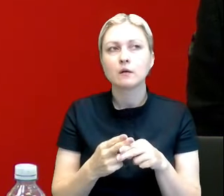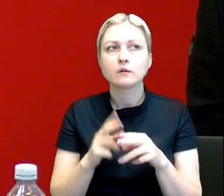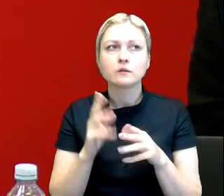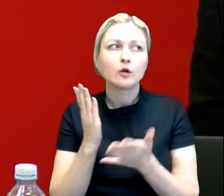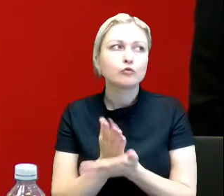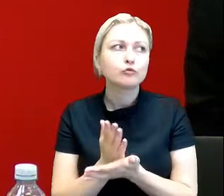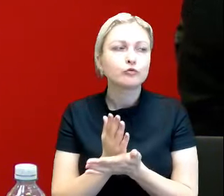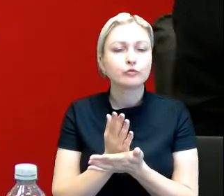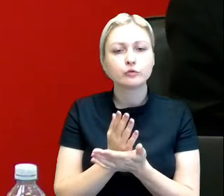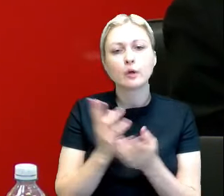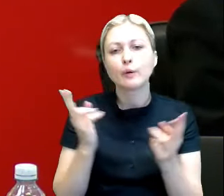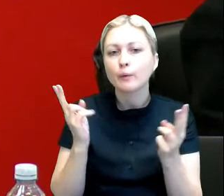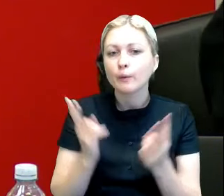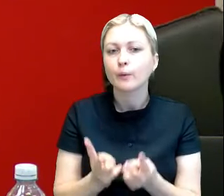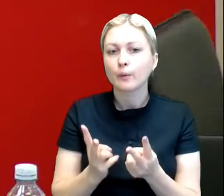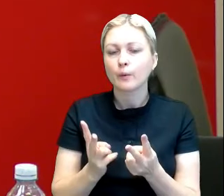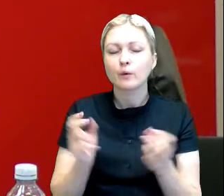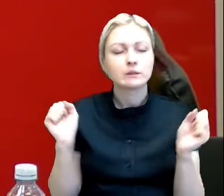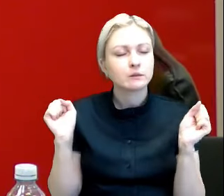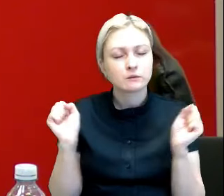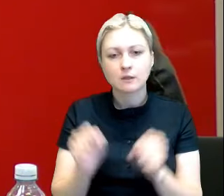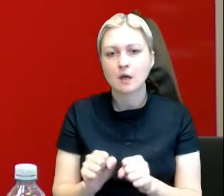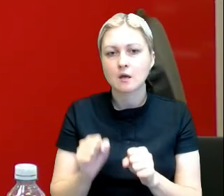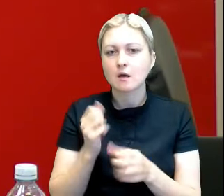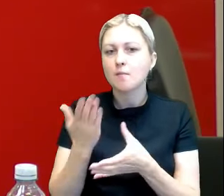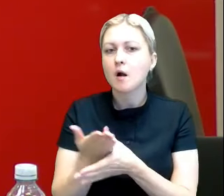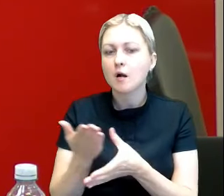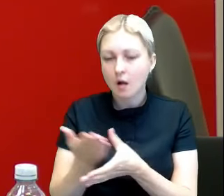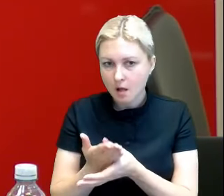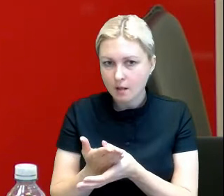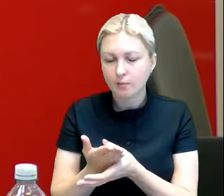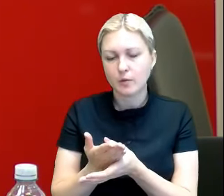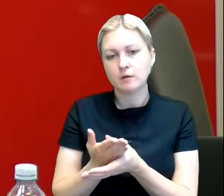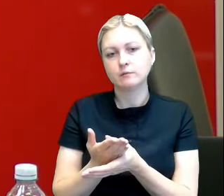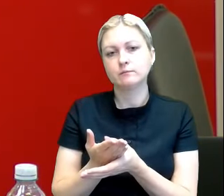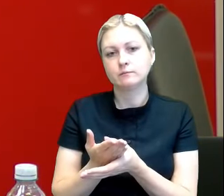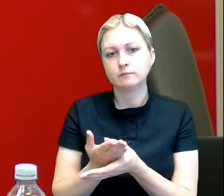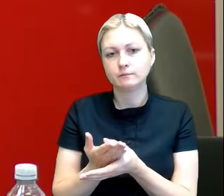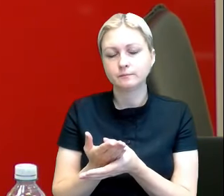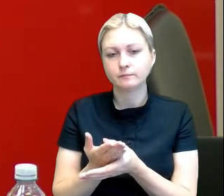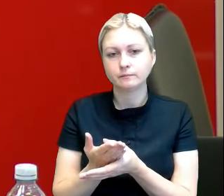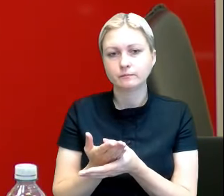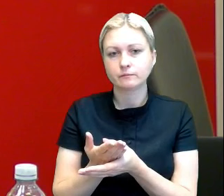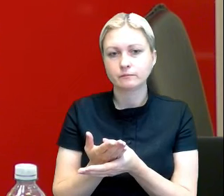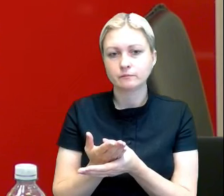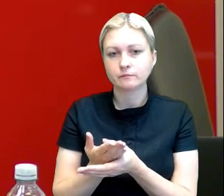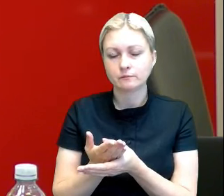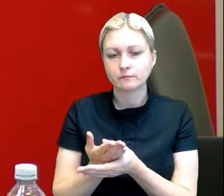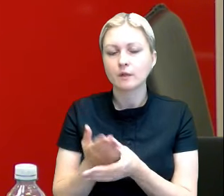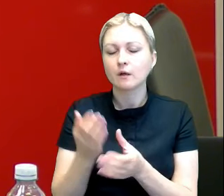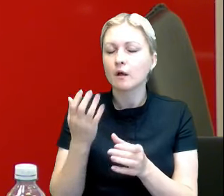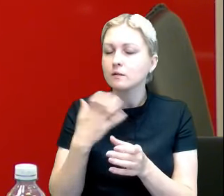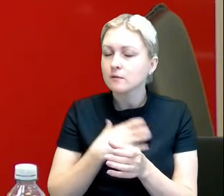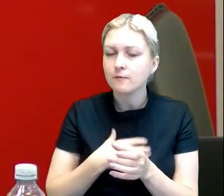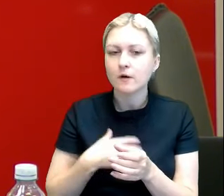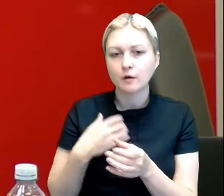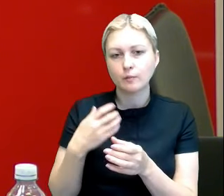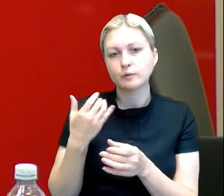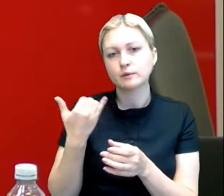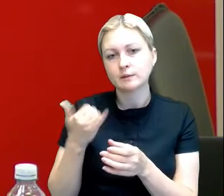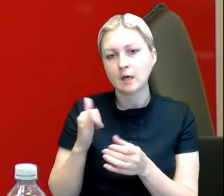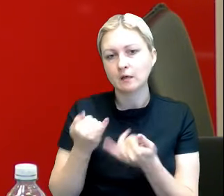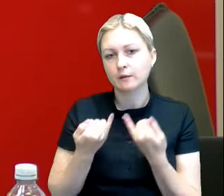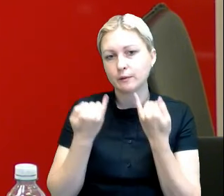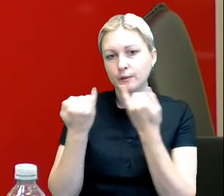ir labai ekstra greitos pagalbos a sudaryti tokias sąlygas šalia